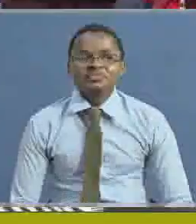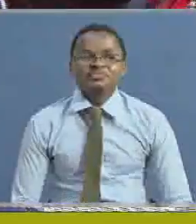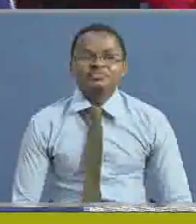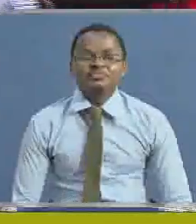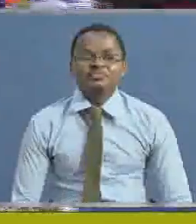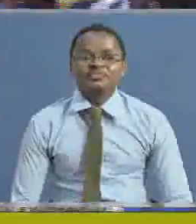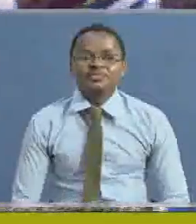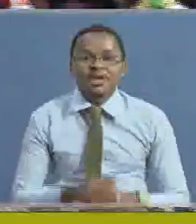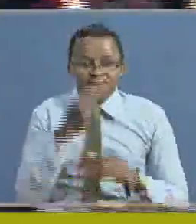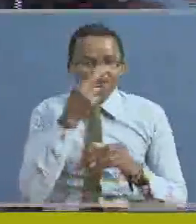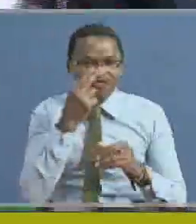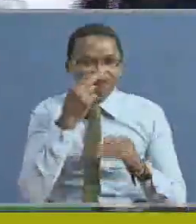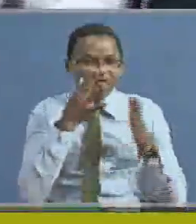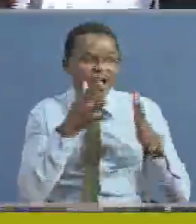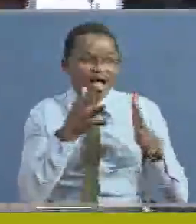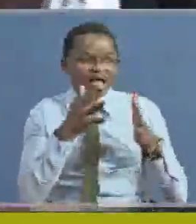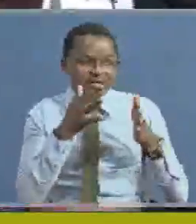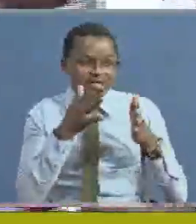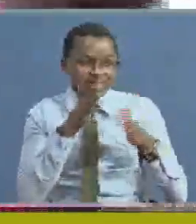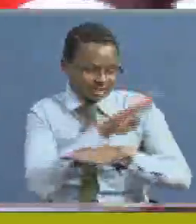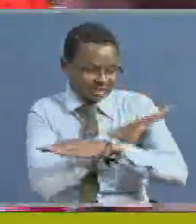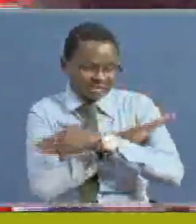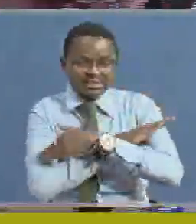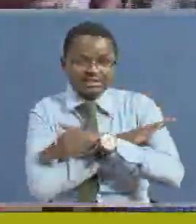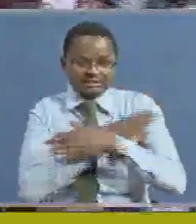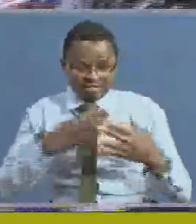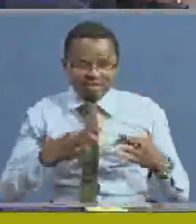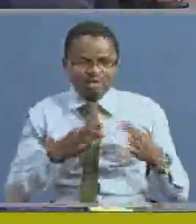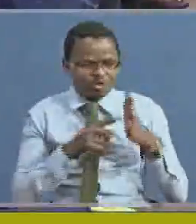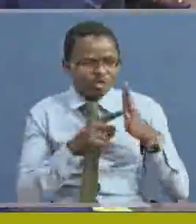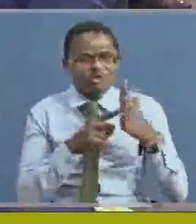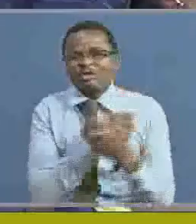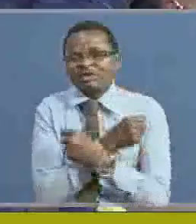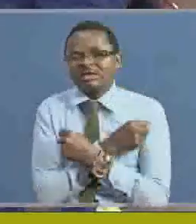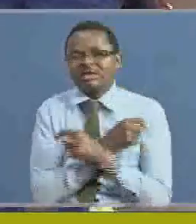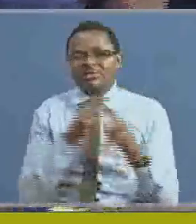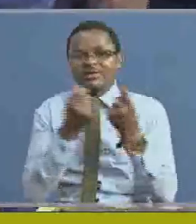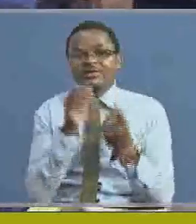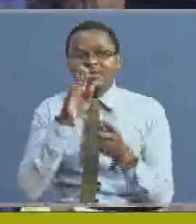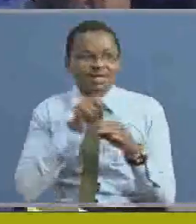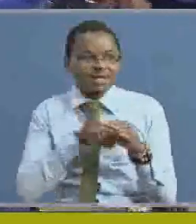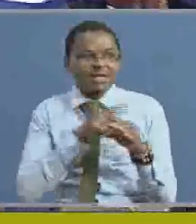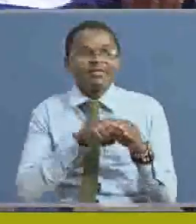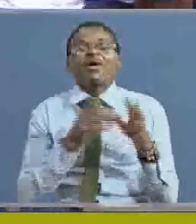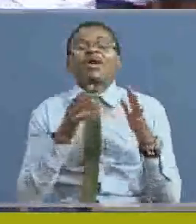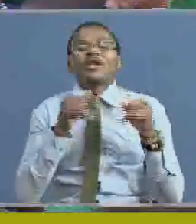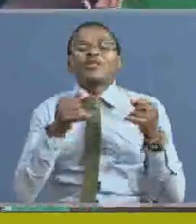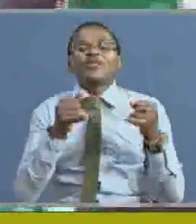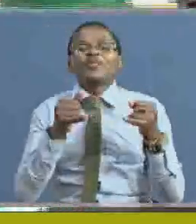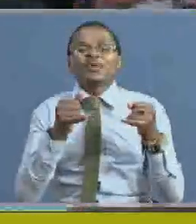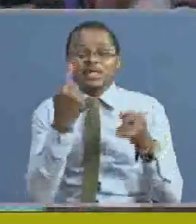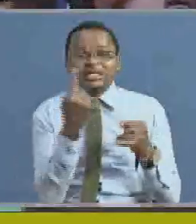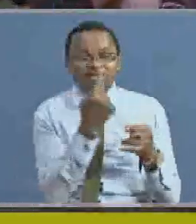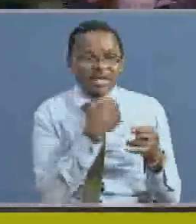Kwa miaka mashabiki wa soka wamezivalia jezi za timu wanazoshabikia ili kuonyesha mapenzi yao kwa timu hizi wakati wa mechi. Japo